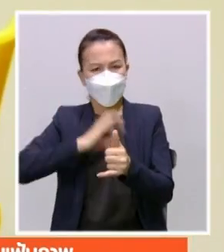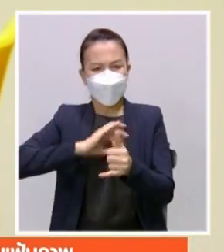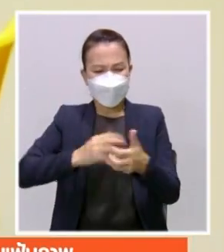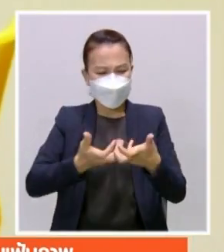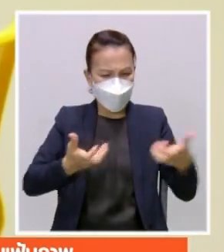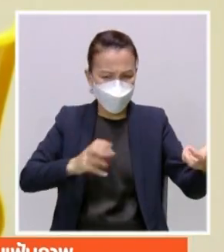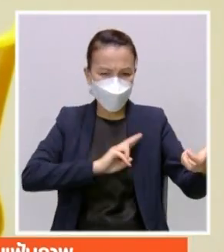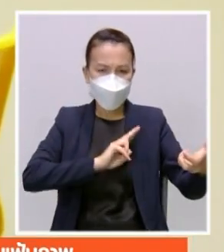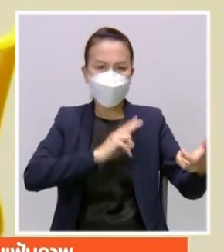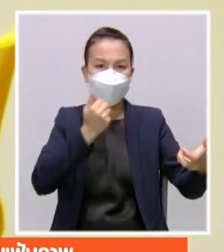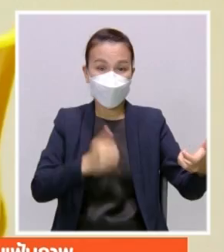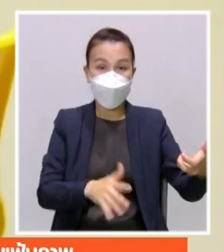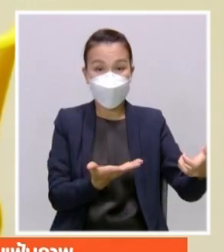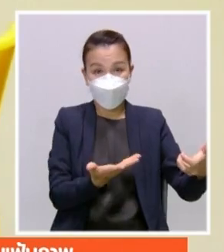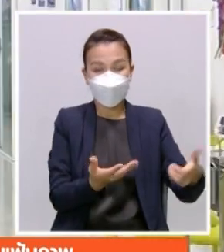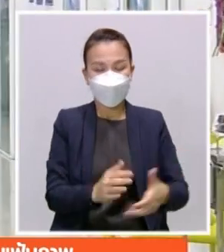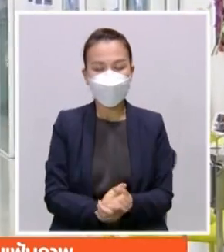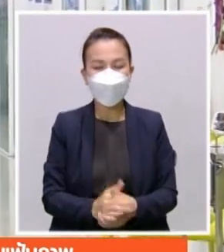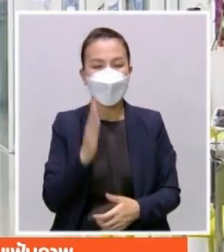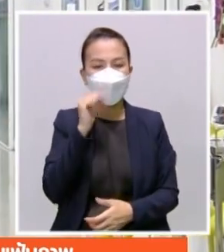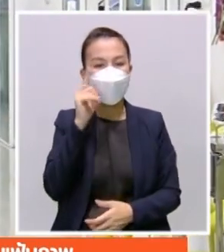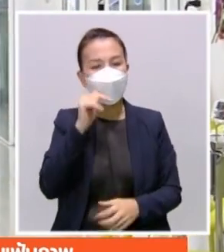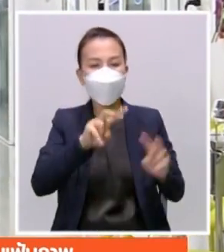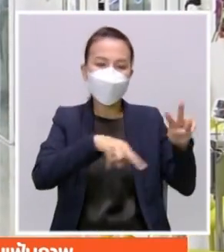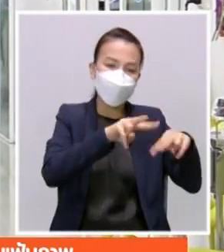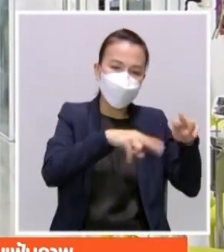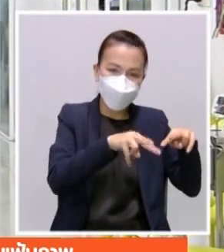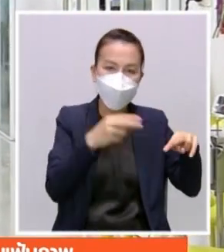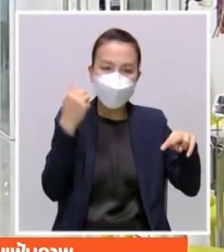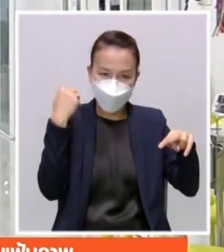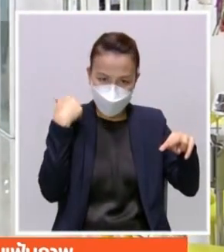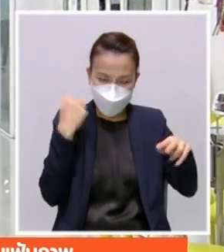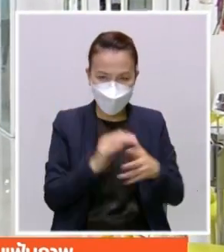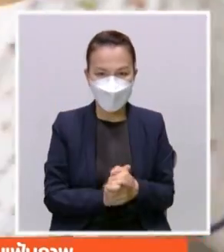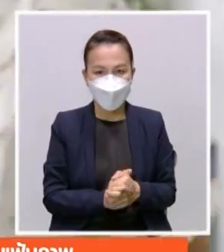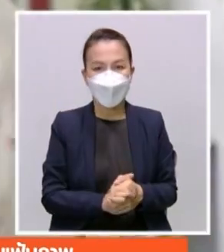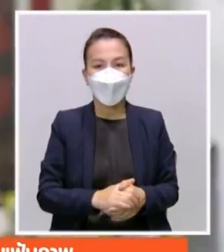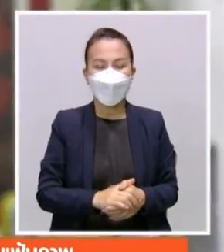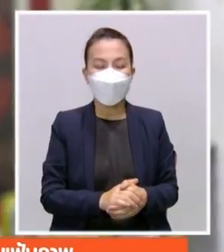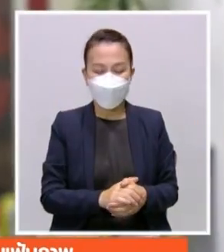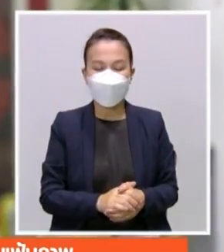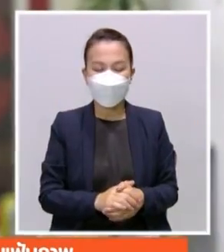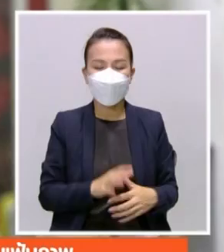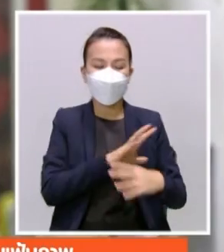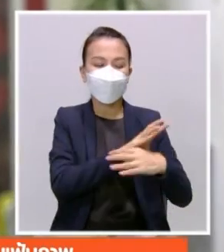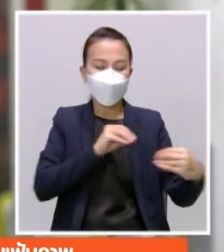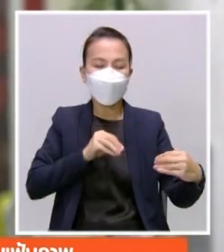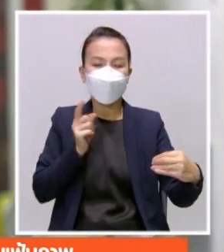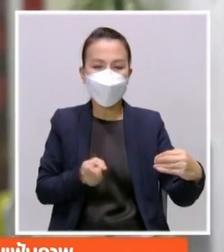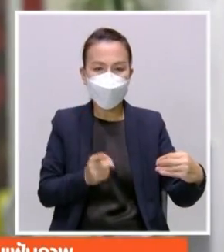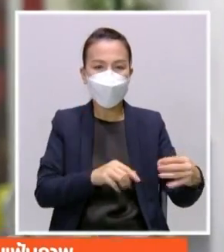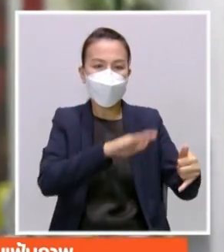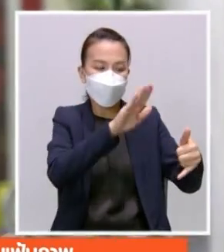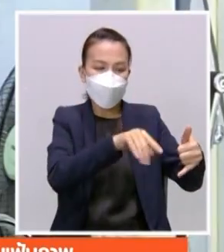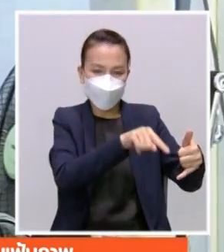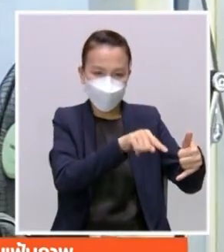ออกไปได้พ่อแม่ผู้ปกครองจะต้องคอยดูแลอย่างใกล้ชิดและเป็นไปไม่ได้ที่จะไม่ติดโรคดังนั้นเด็กจะเป็น